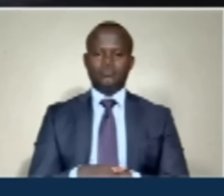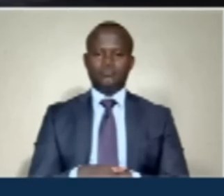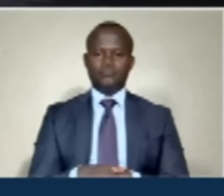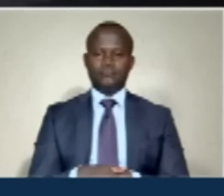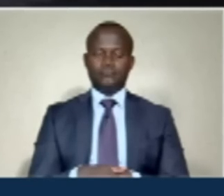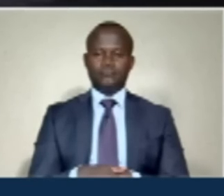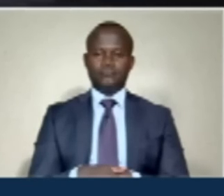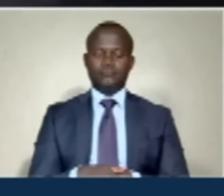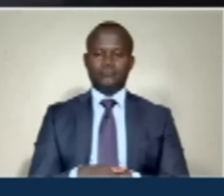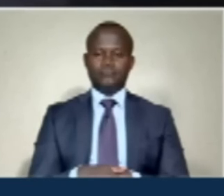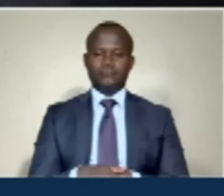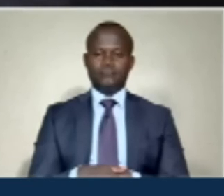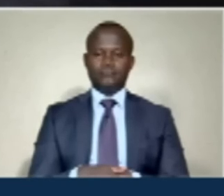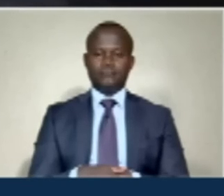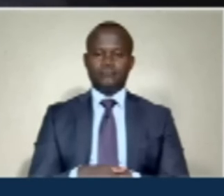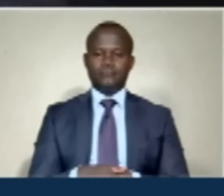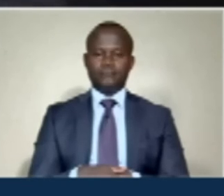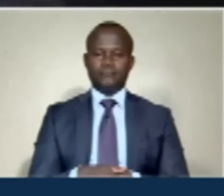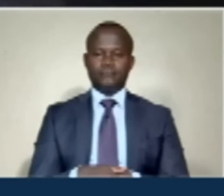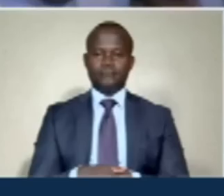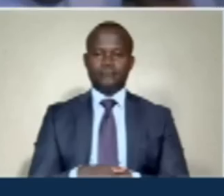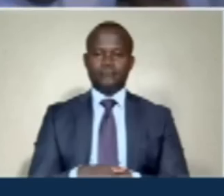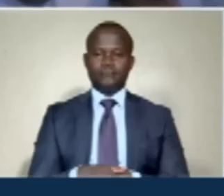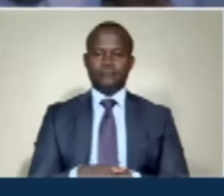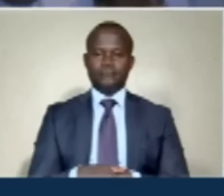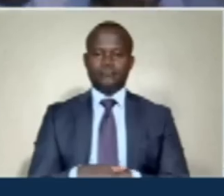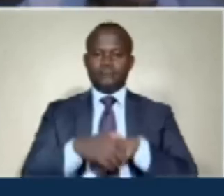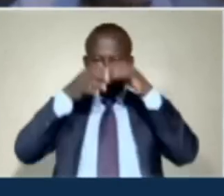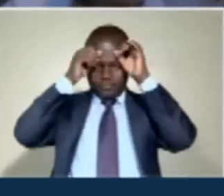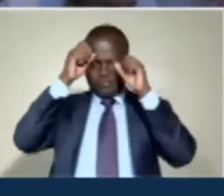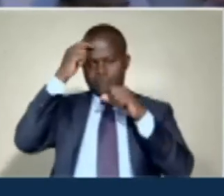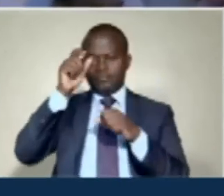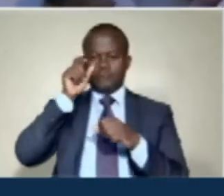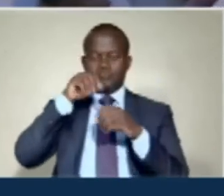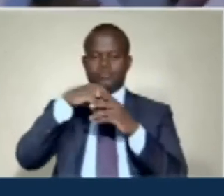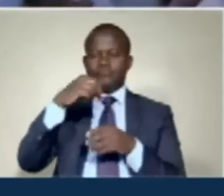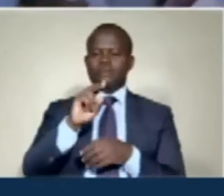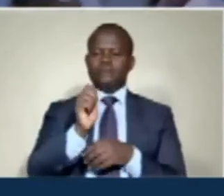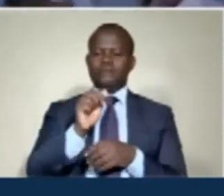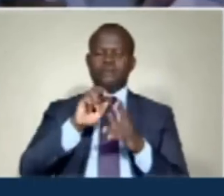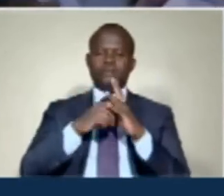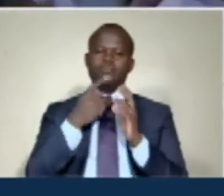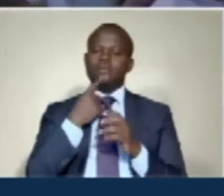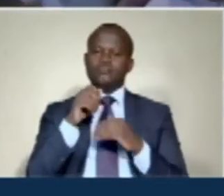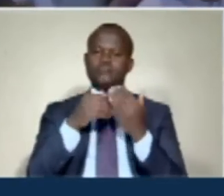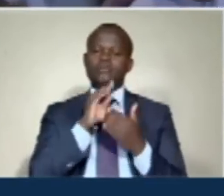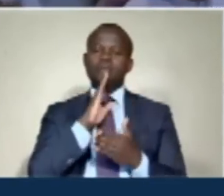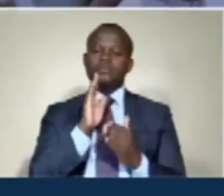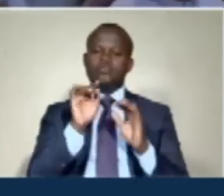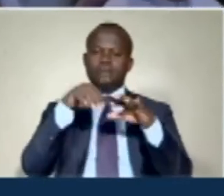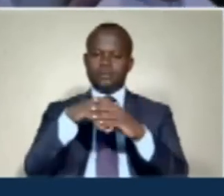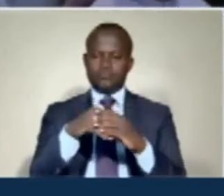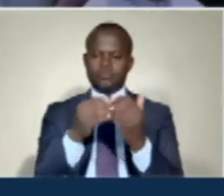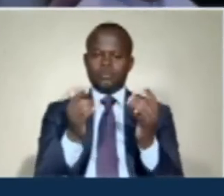contribute to the well-being and the development of our people. Perezida Paul Kagame ari muri Qatar guhera ku wa mbere w'iki cyumweru, aho